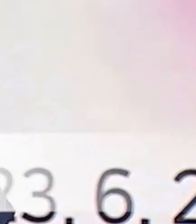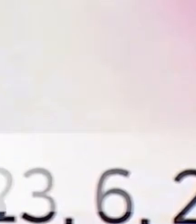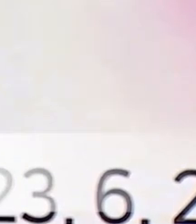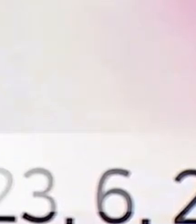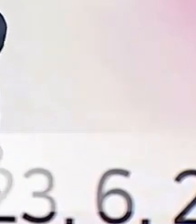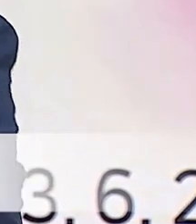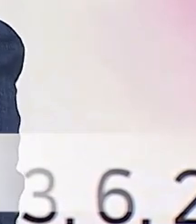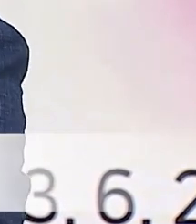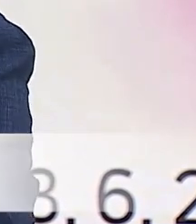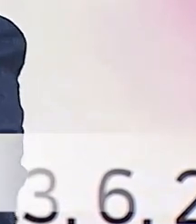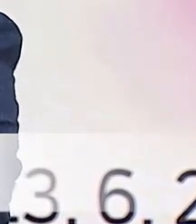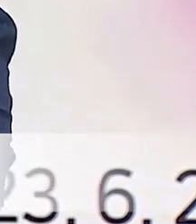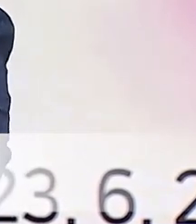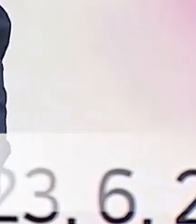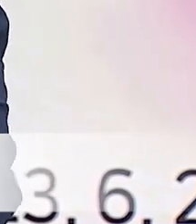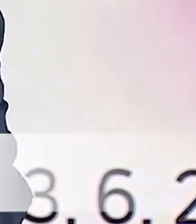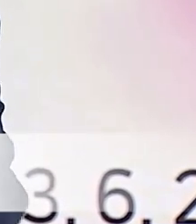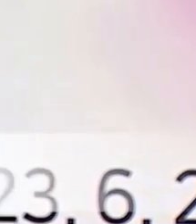농교육의 기본이 잘 되어야